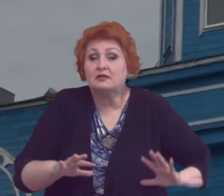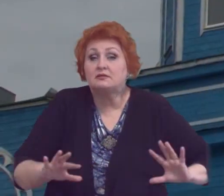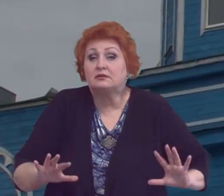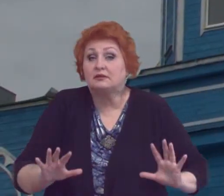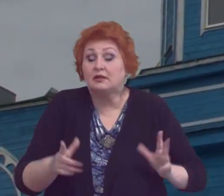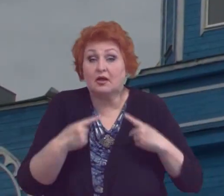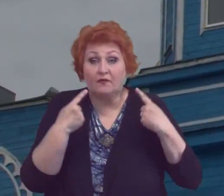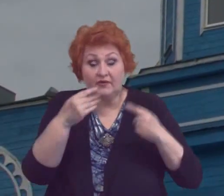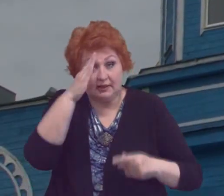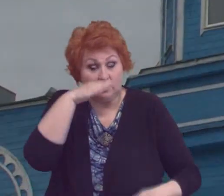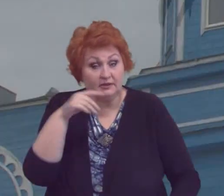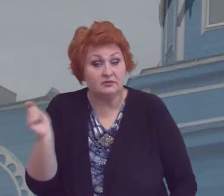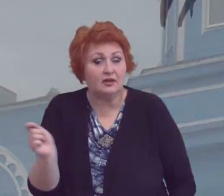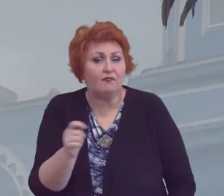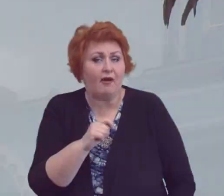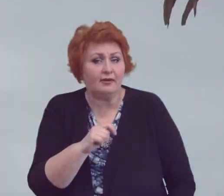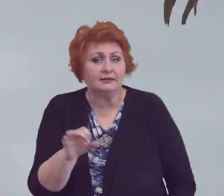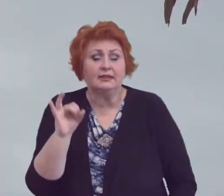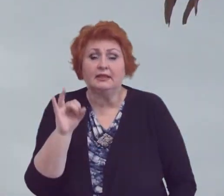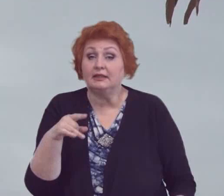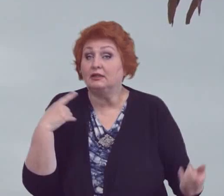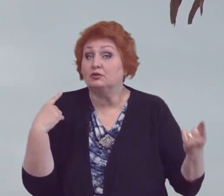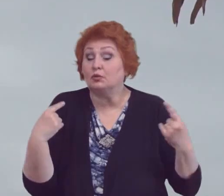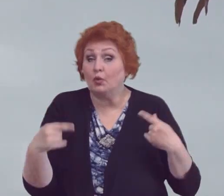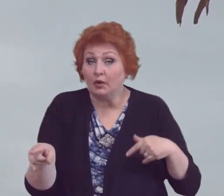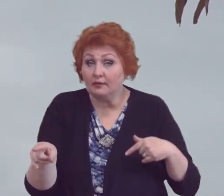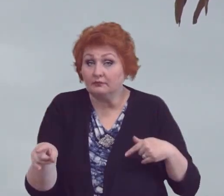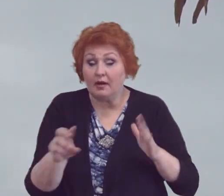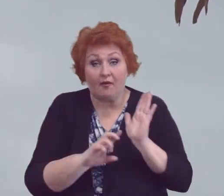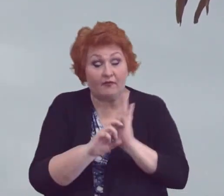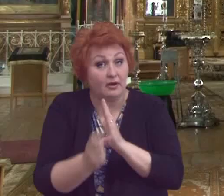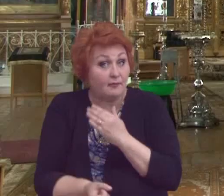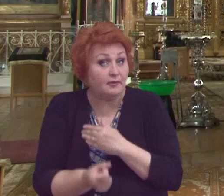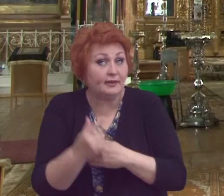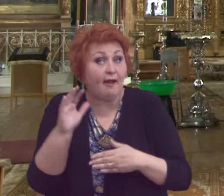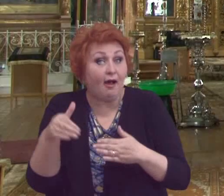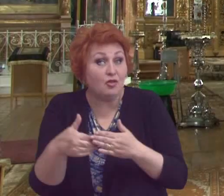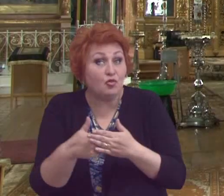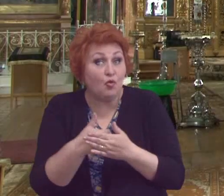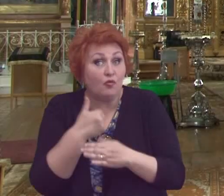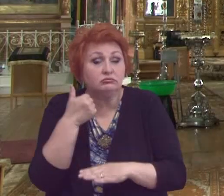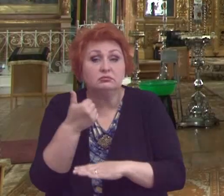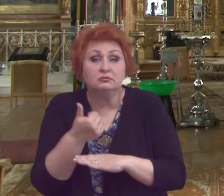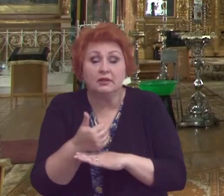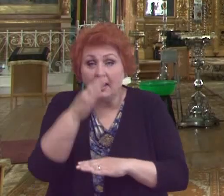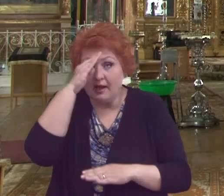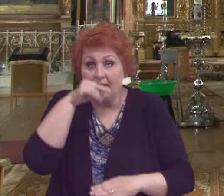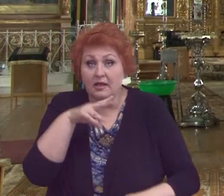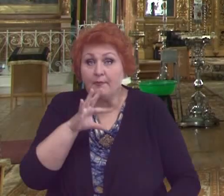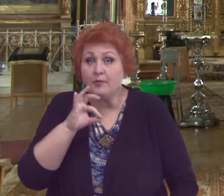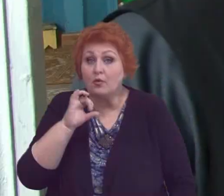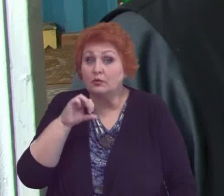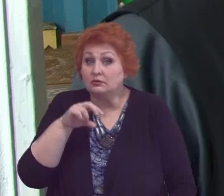потрясения Великой Отечественной войны и другие невзгоды, в храме появился новый настоятель – отец